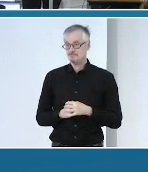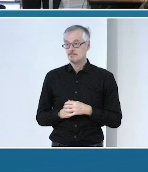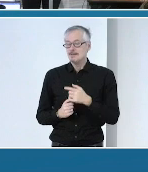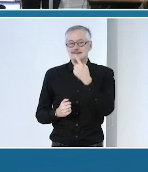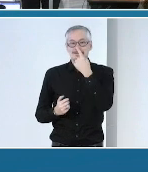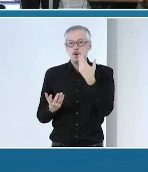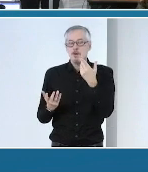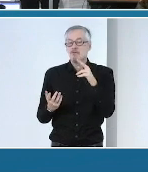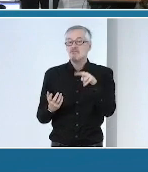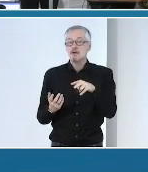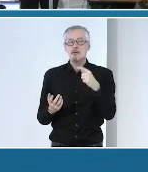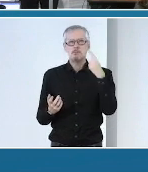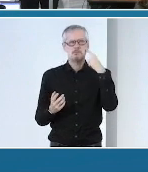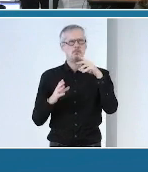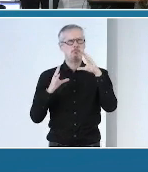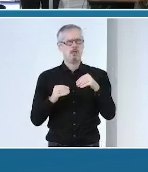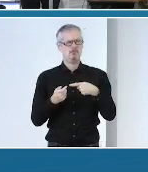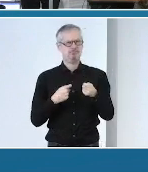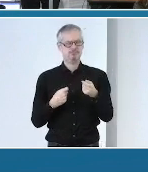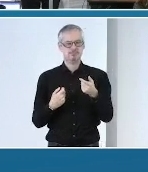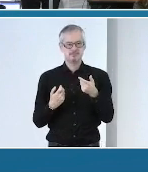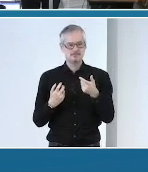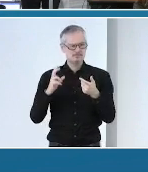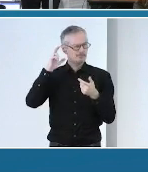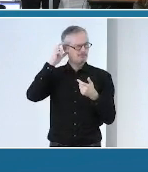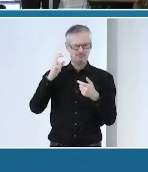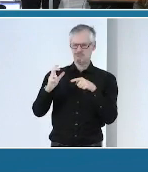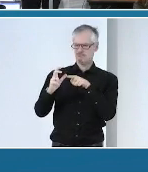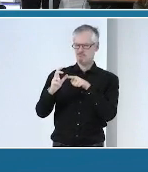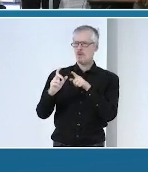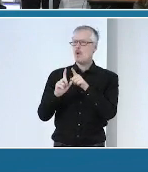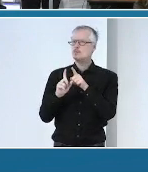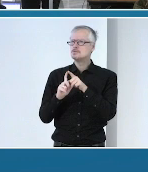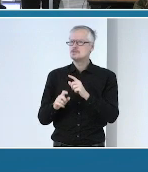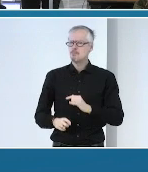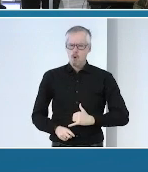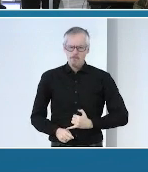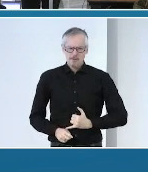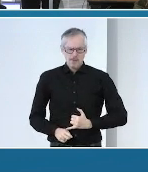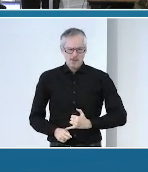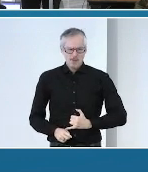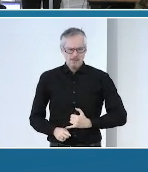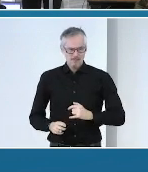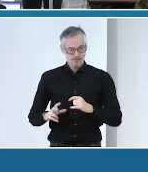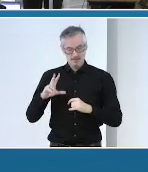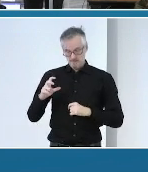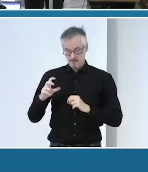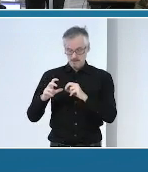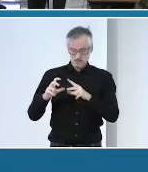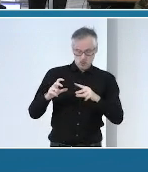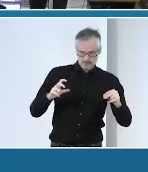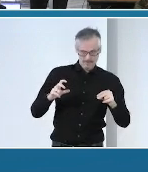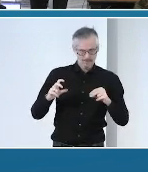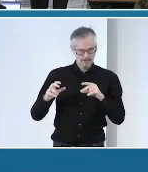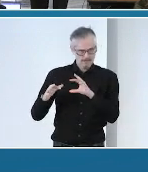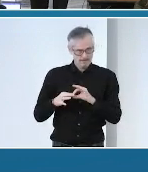anodin qu'il soit par exemple, que l'origine embryonnaire soit la même que la cochlée. Voilà. On a dit